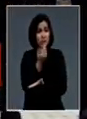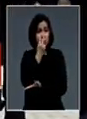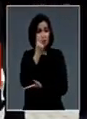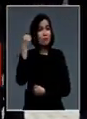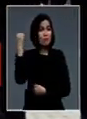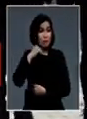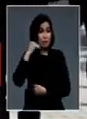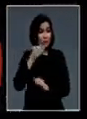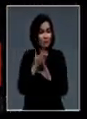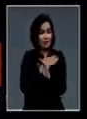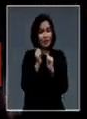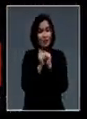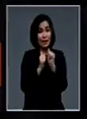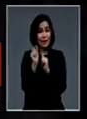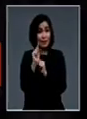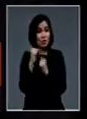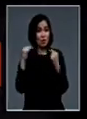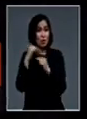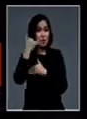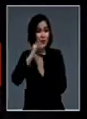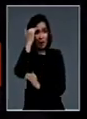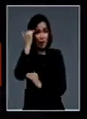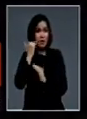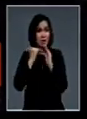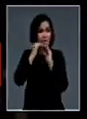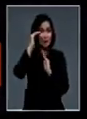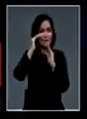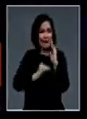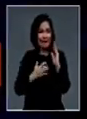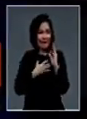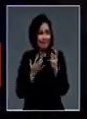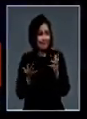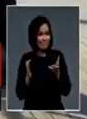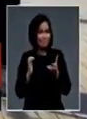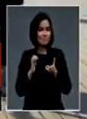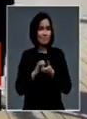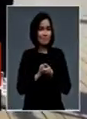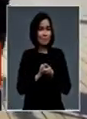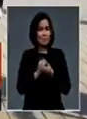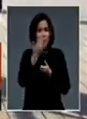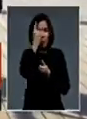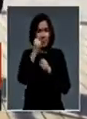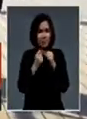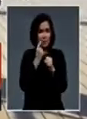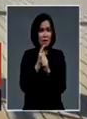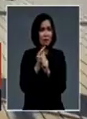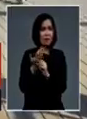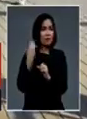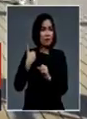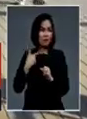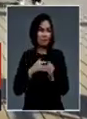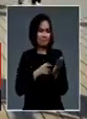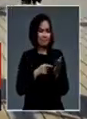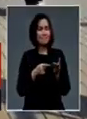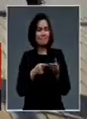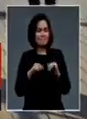ข่งขันนะคะซึ่งเป็นความพยายามของทั้ง2เกาหลีที่อยากจะพัฒนาความสัมพันธ์หลังจากที่ตลอด1ปีก่อนหน้านี้ทั้งสองฝ่ายเ